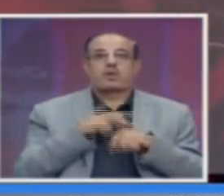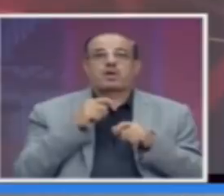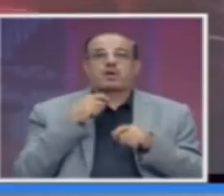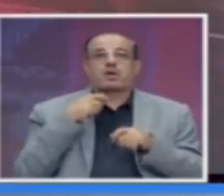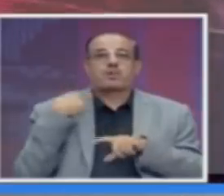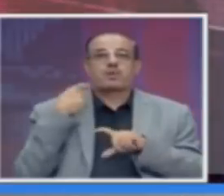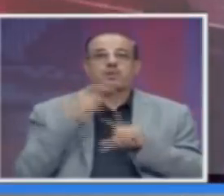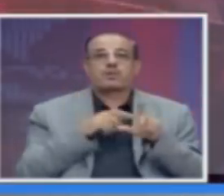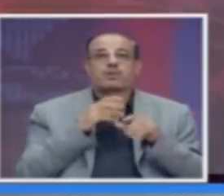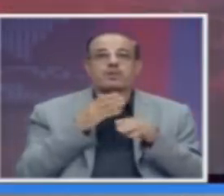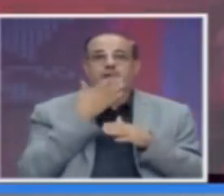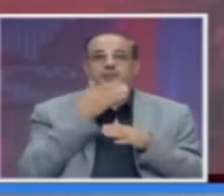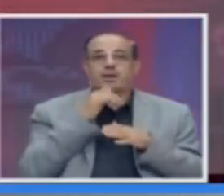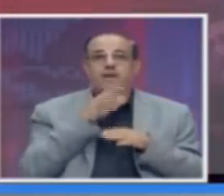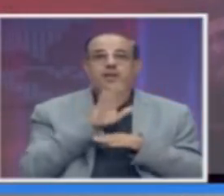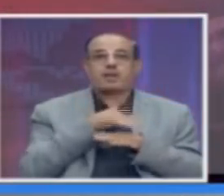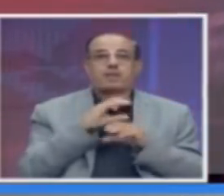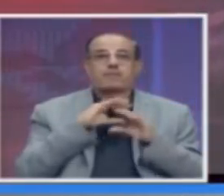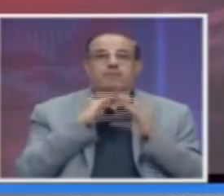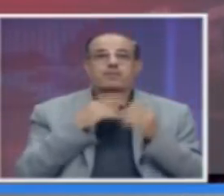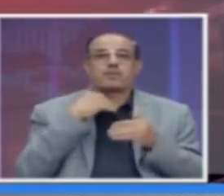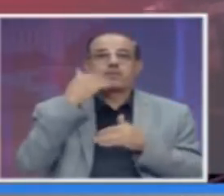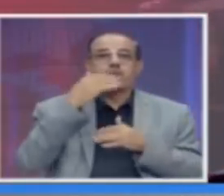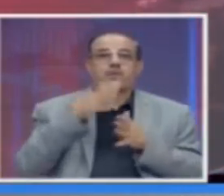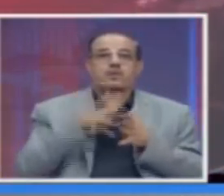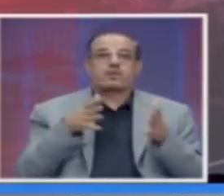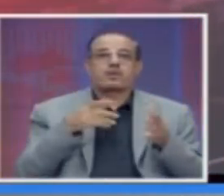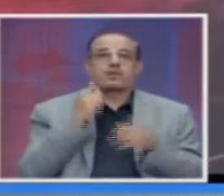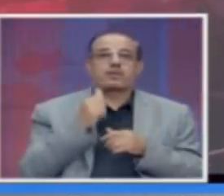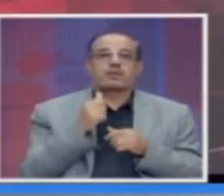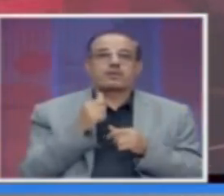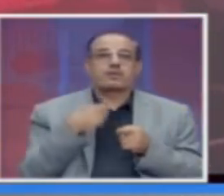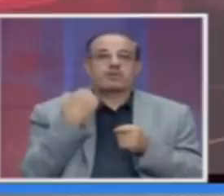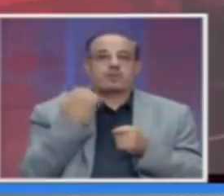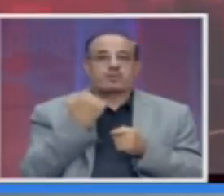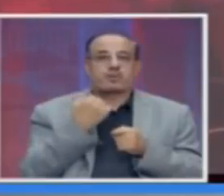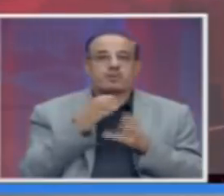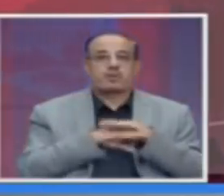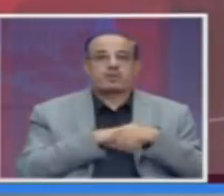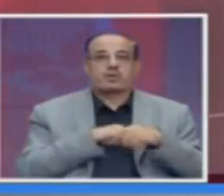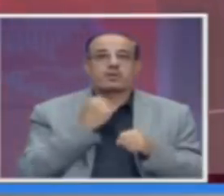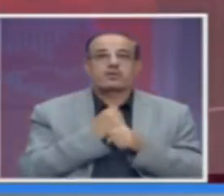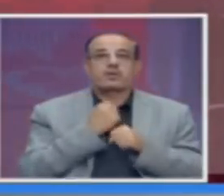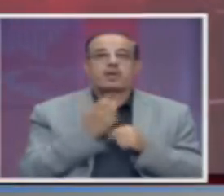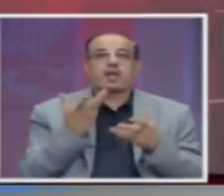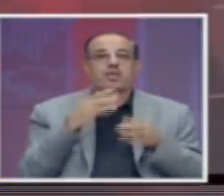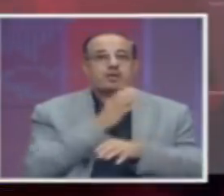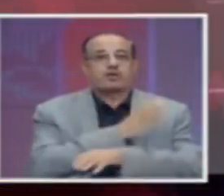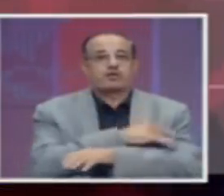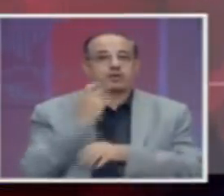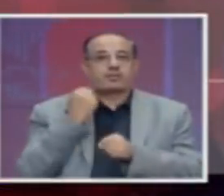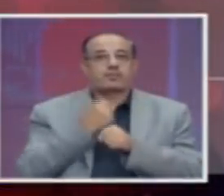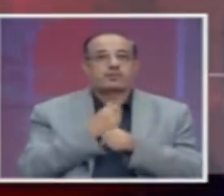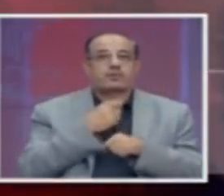الأهلي. من جانبه، عرض المهندس إبراهيم العربي خطط المجموعة المستقبلية لتوسيع استثماراتها وزيادة